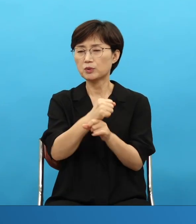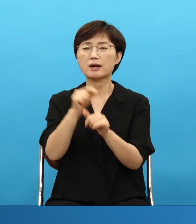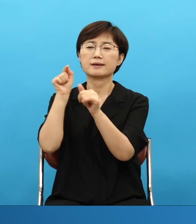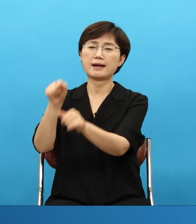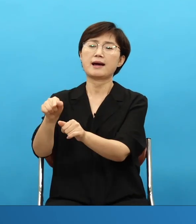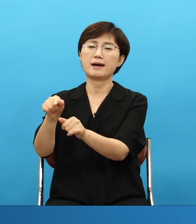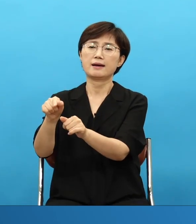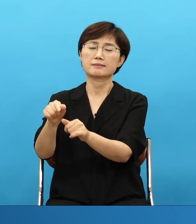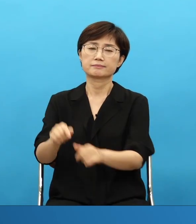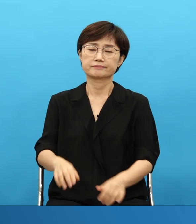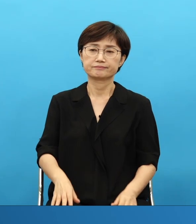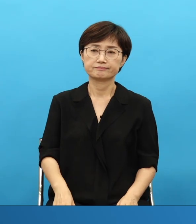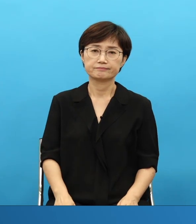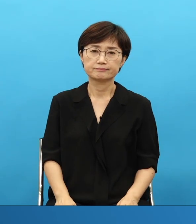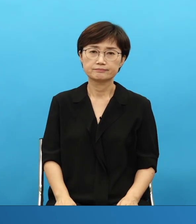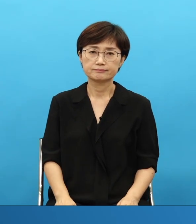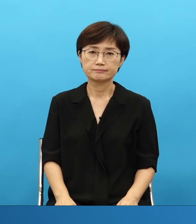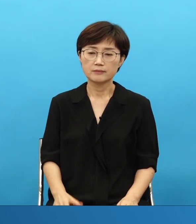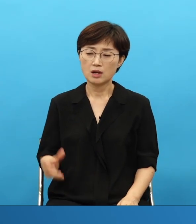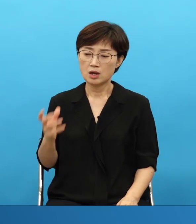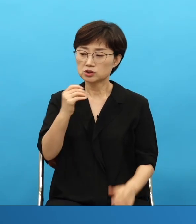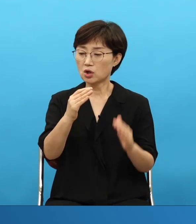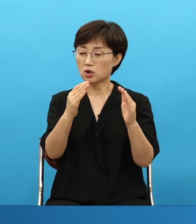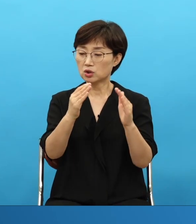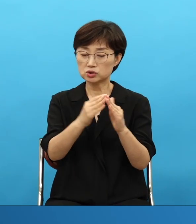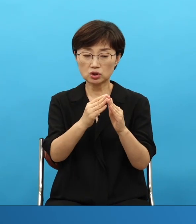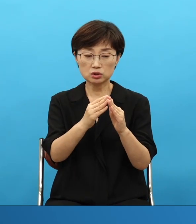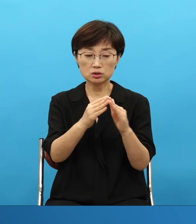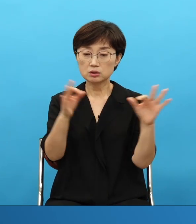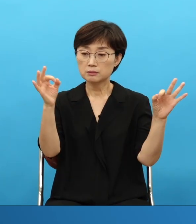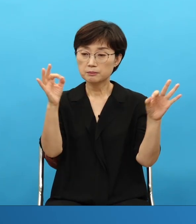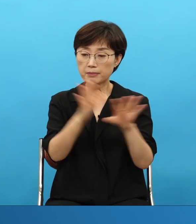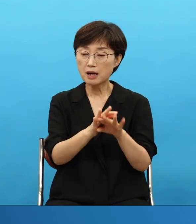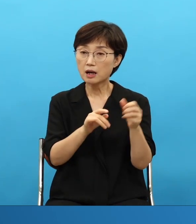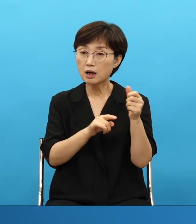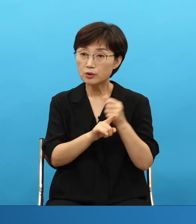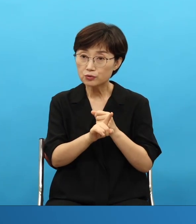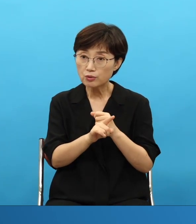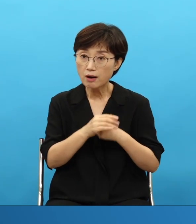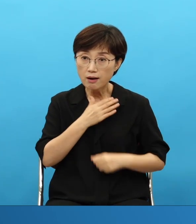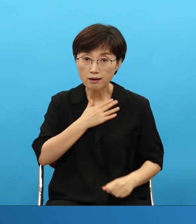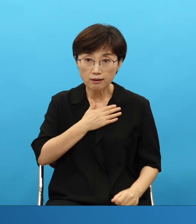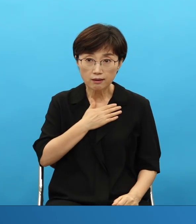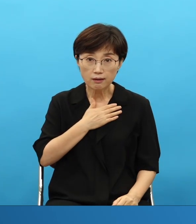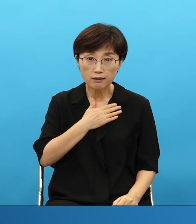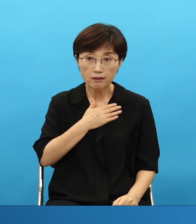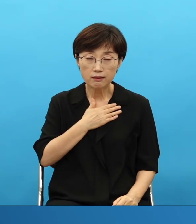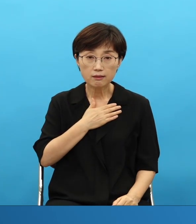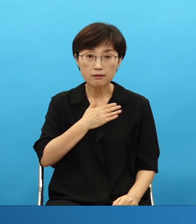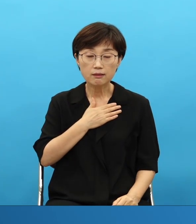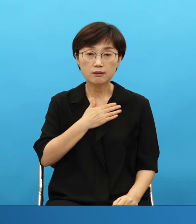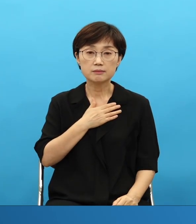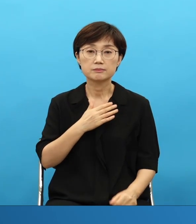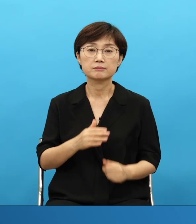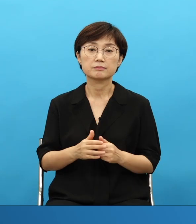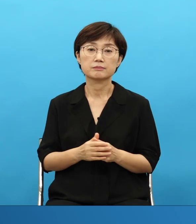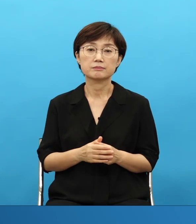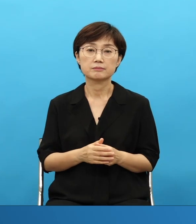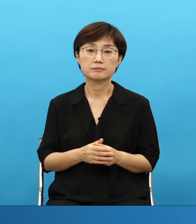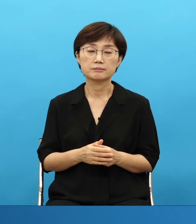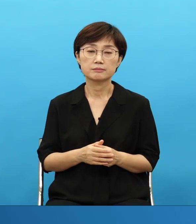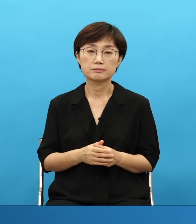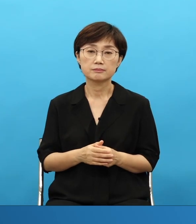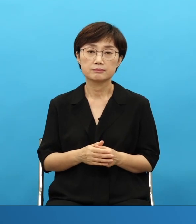"Go reconstruct the temple," 성전이 없어진 이유를 알거든요. because they know the reason why the temple disappeared. 더 중요한 거,